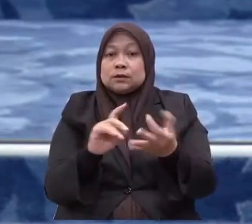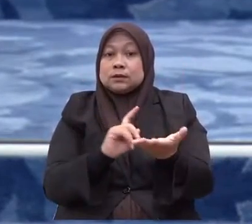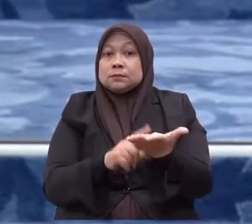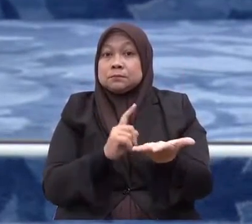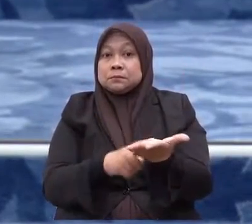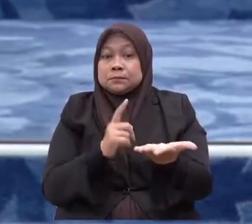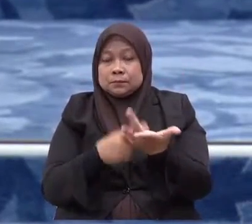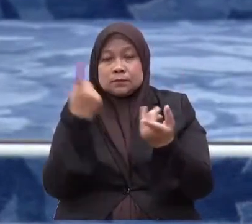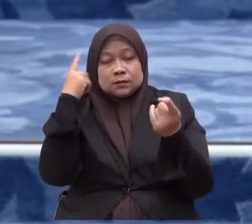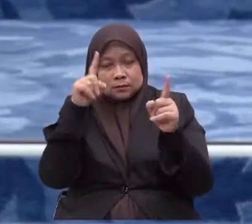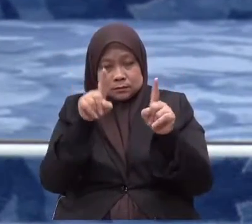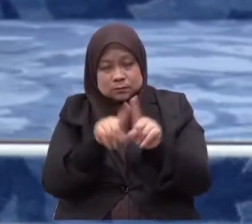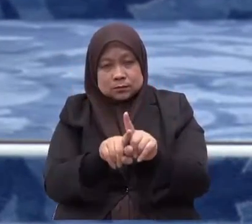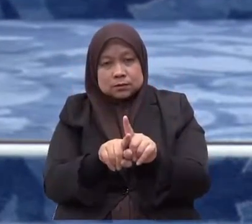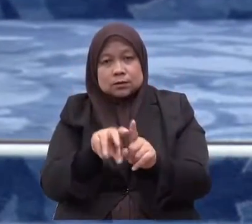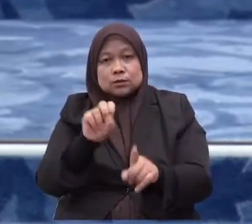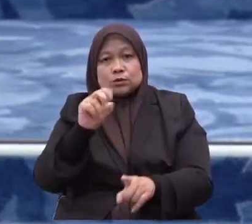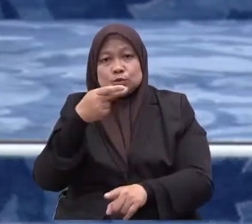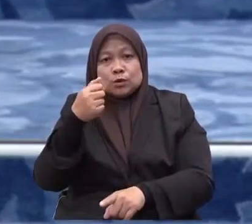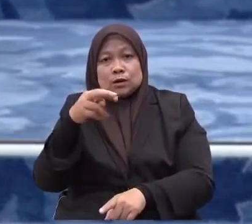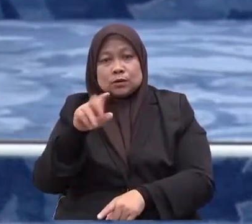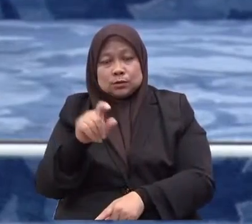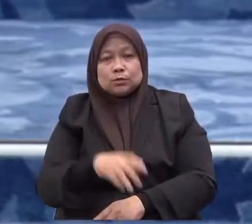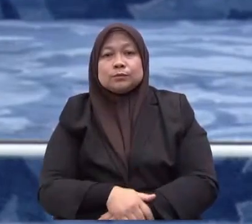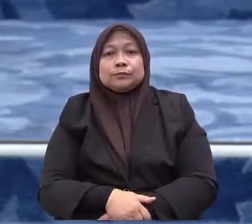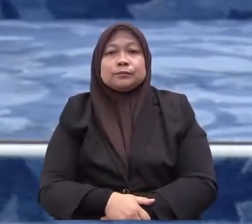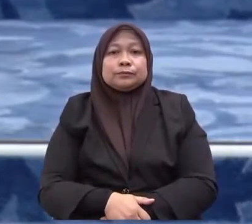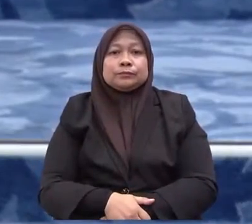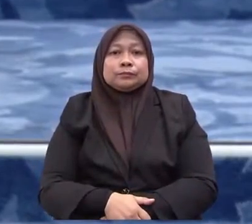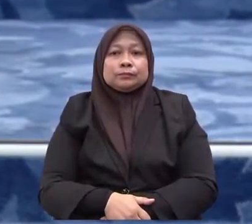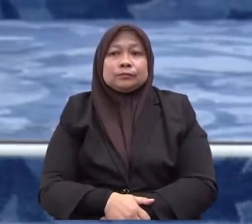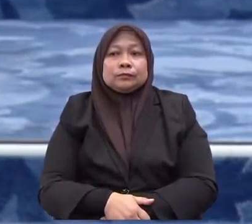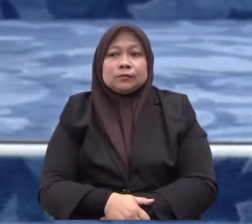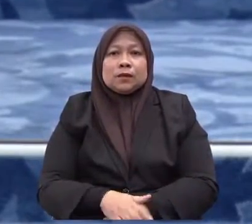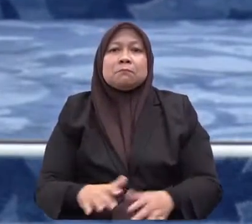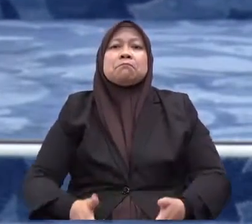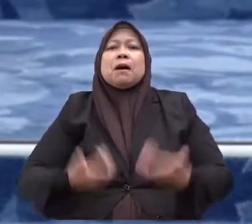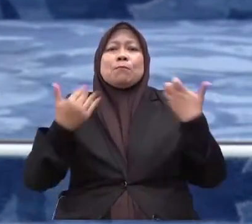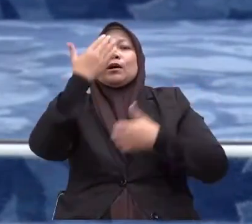oleh Presiden Soeharto untuk bawa sepedaan digital